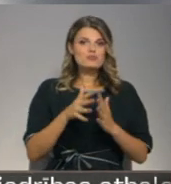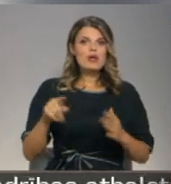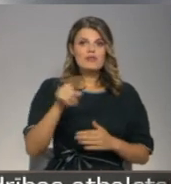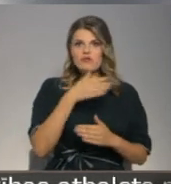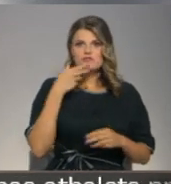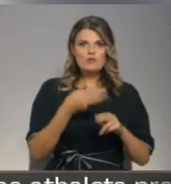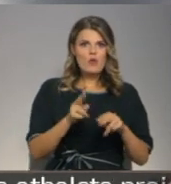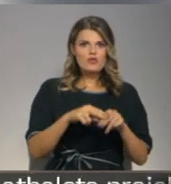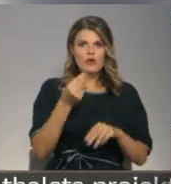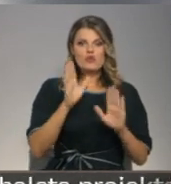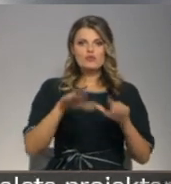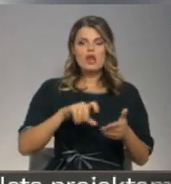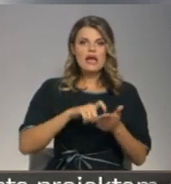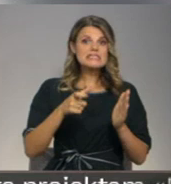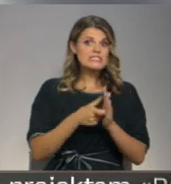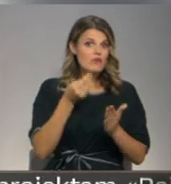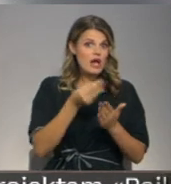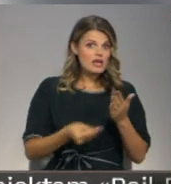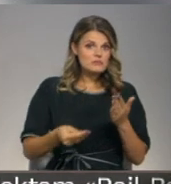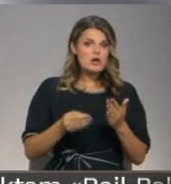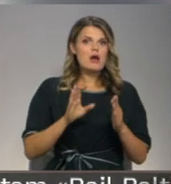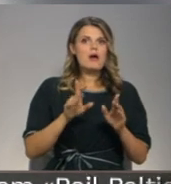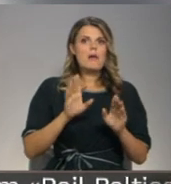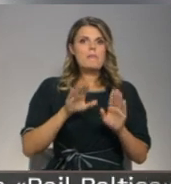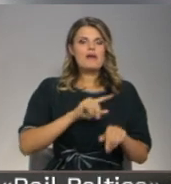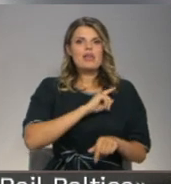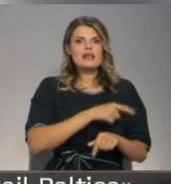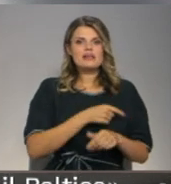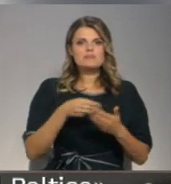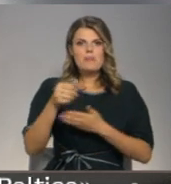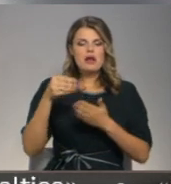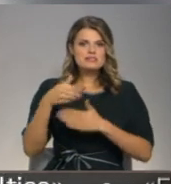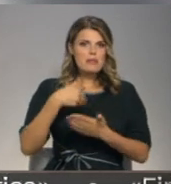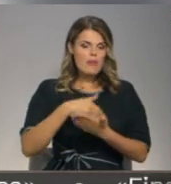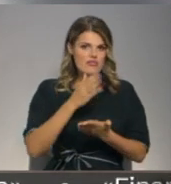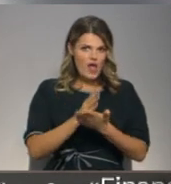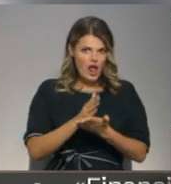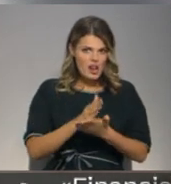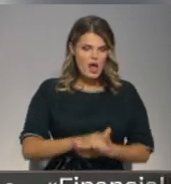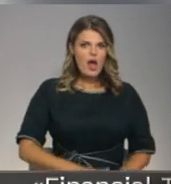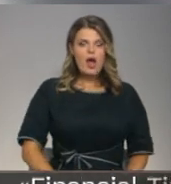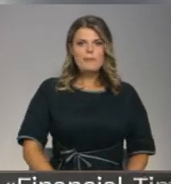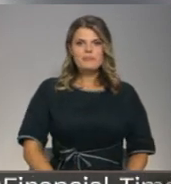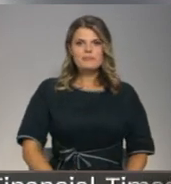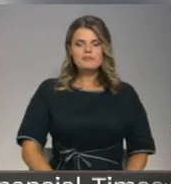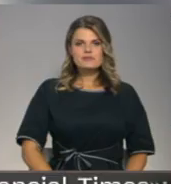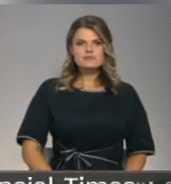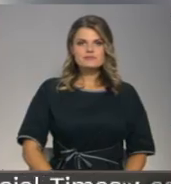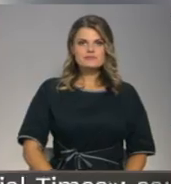nav tādu līdzekļu, lai dzīvokli iegādātos, pat ar iespēju pirkumu summu maksāt pa daļām. Un vairāk Vidus Daugavas